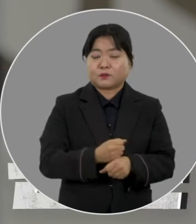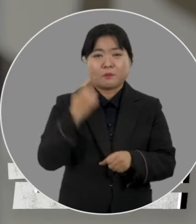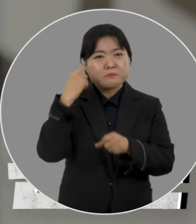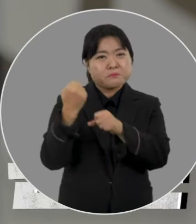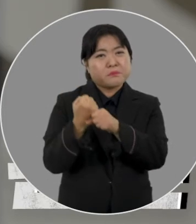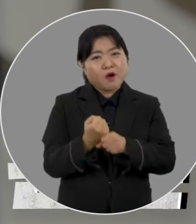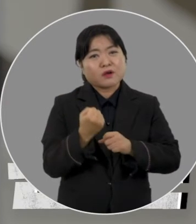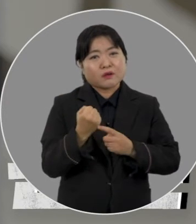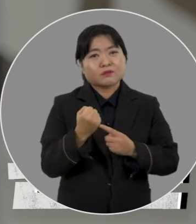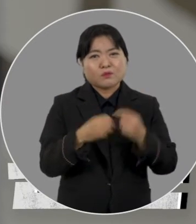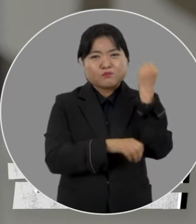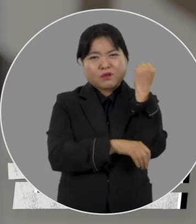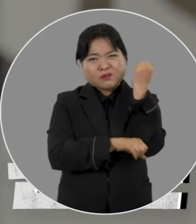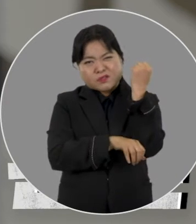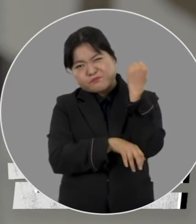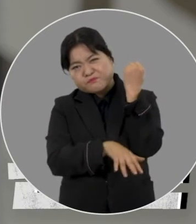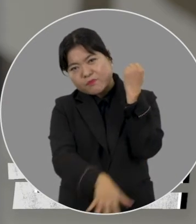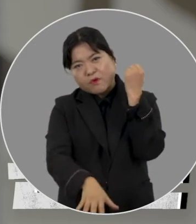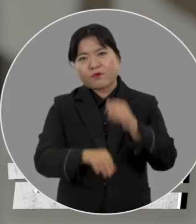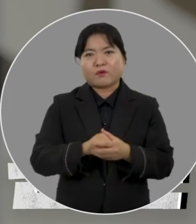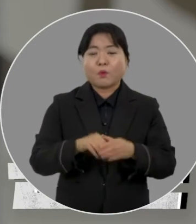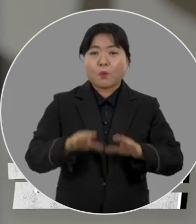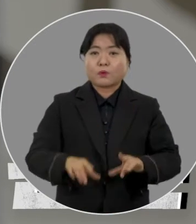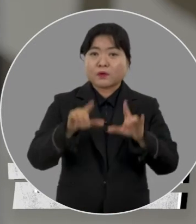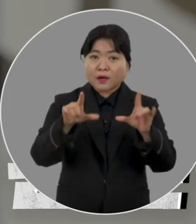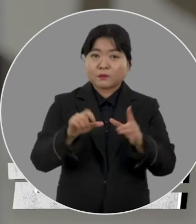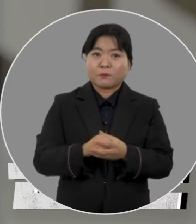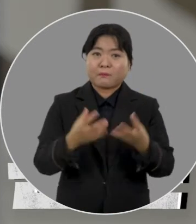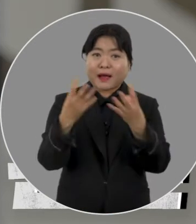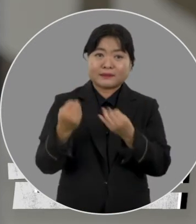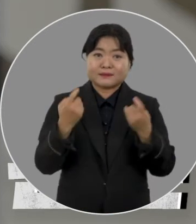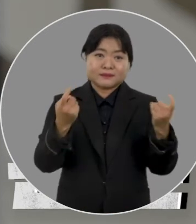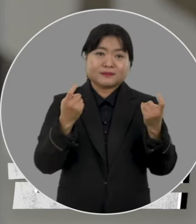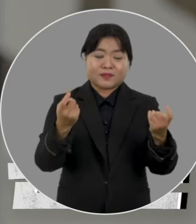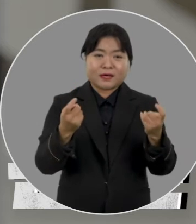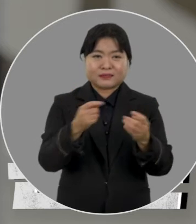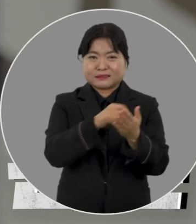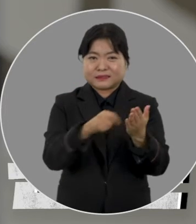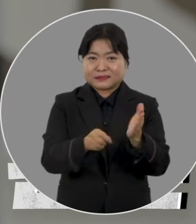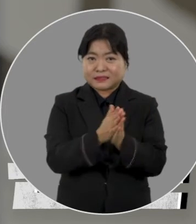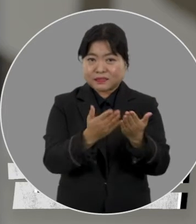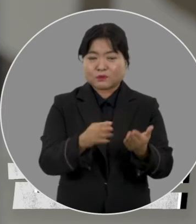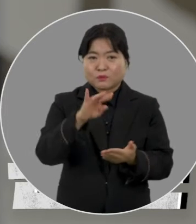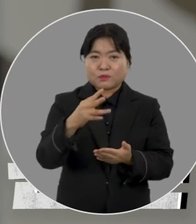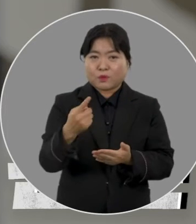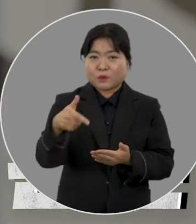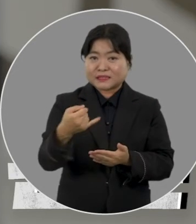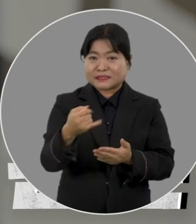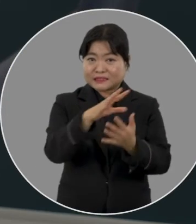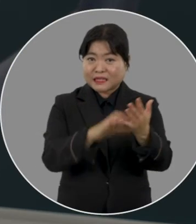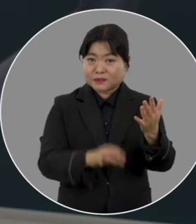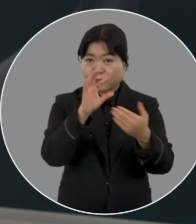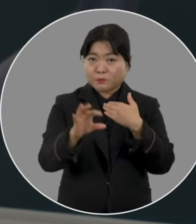이 편견은 뿌리가 굉장히 깊어요. 오늘날에도 많은 여행기들, 블로그들을 보면 이런 얘기들이